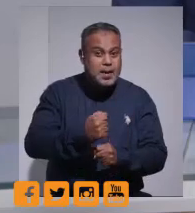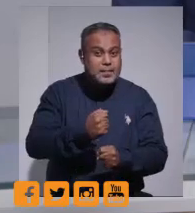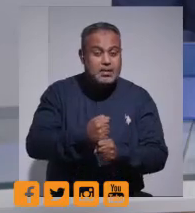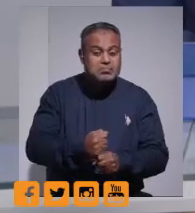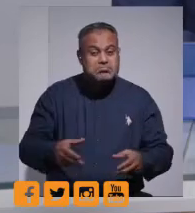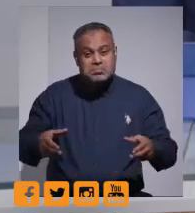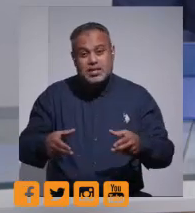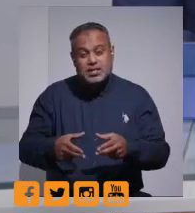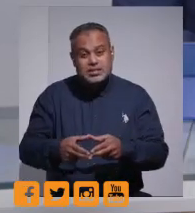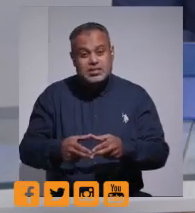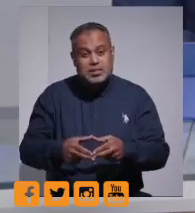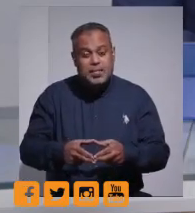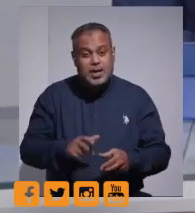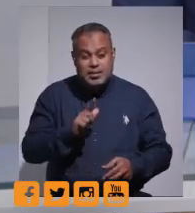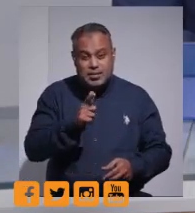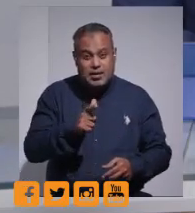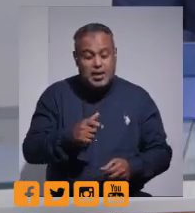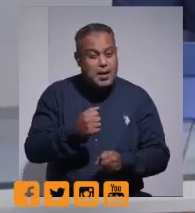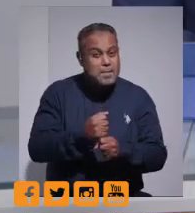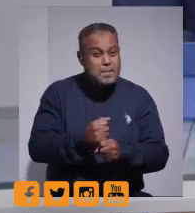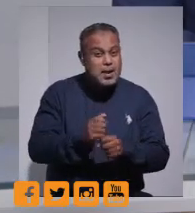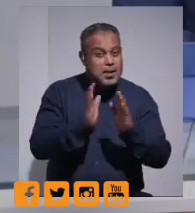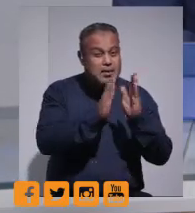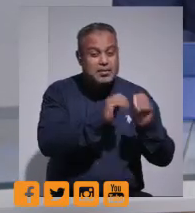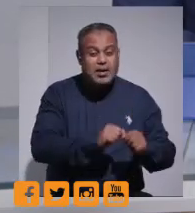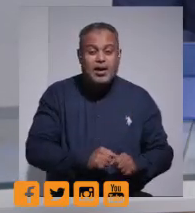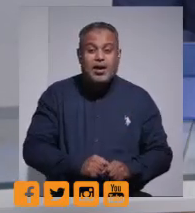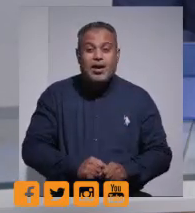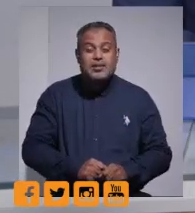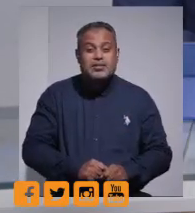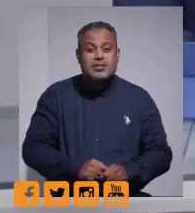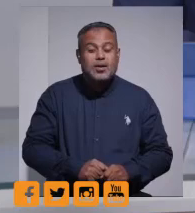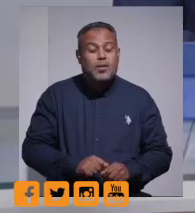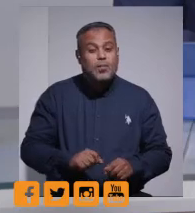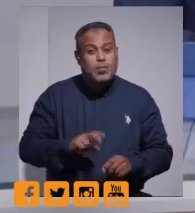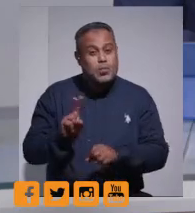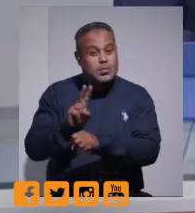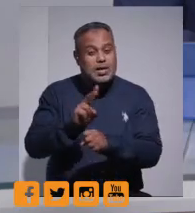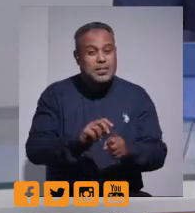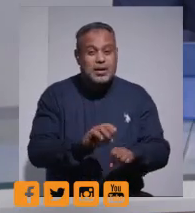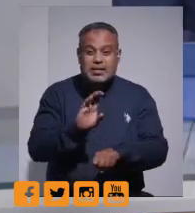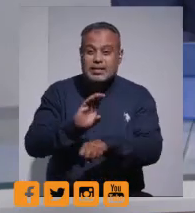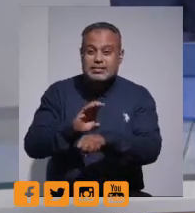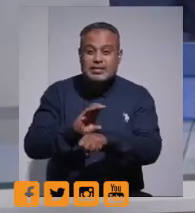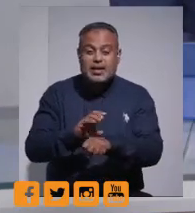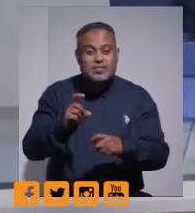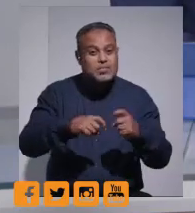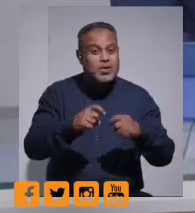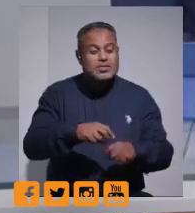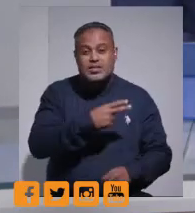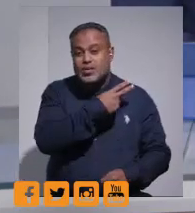تطرق الى السير عمل القطاعات واليه متابعه مديونه مديونيه المؤسسات لدى المرافق الحكوميه